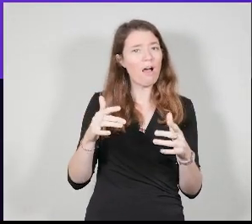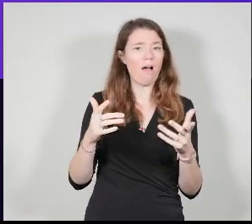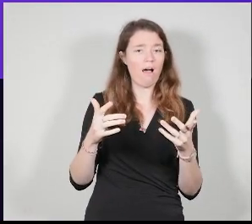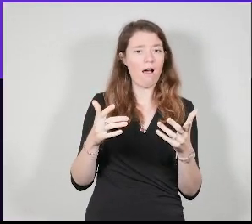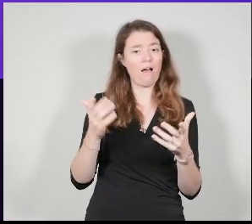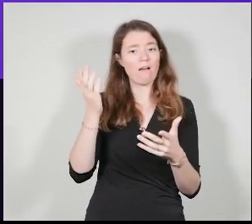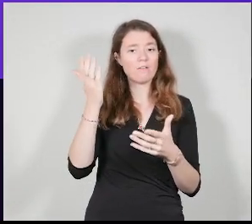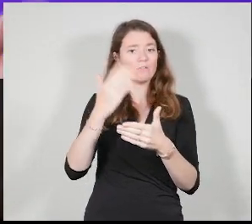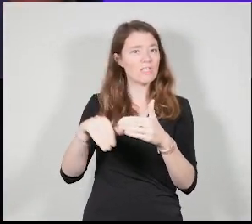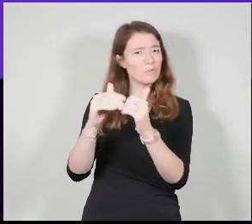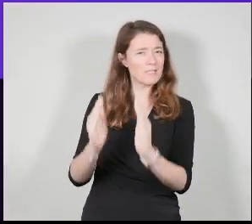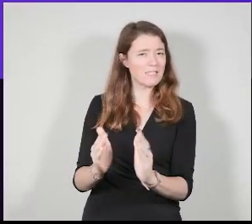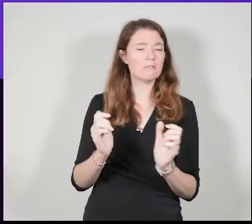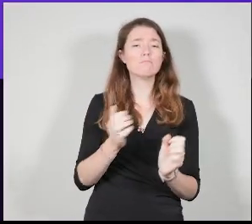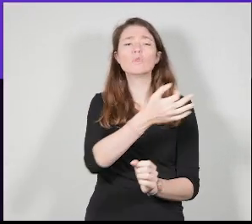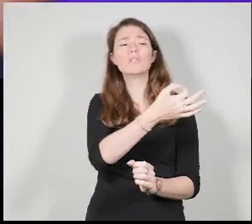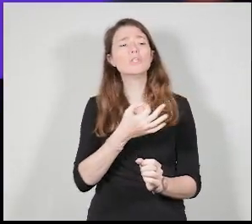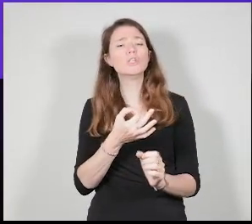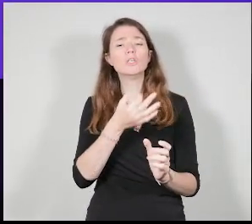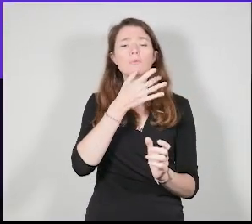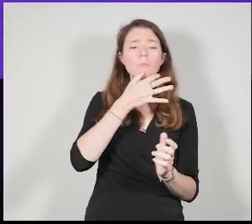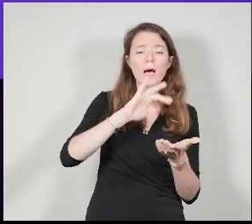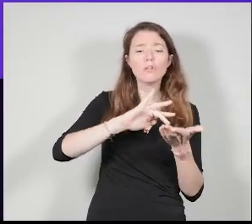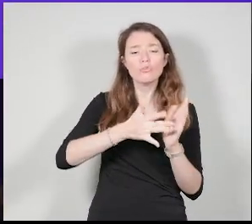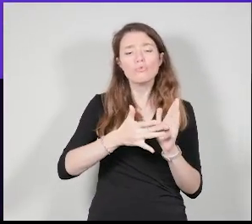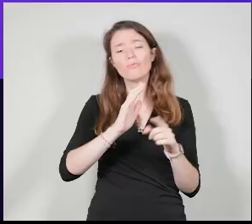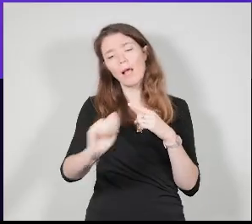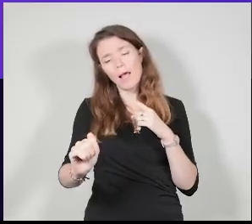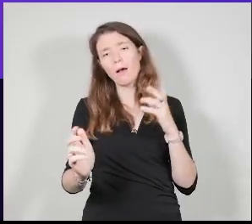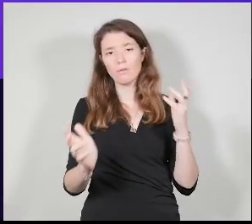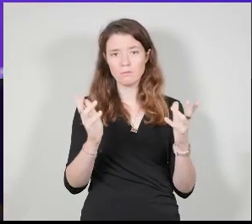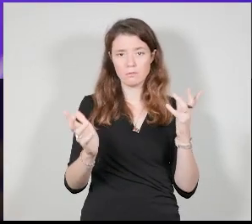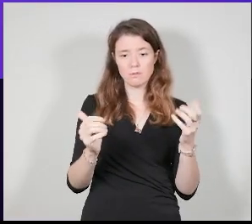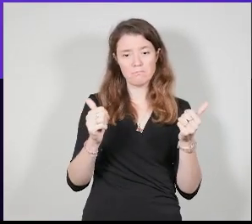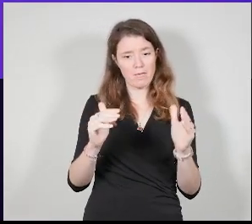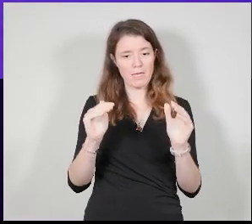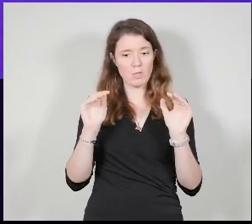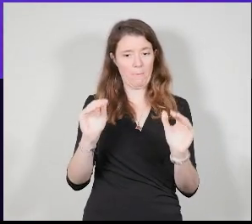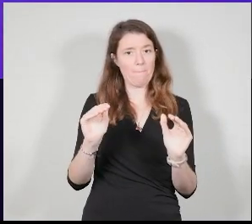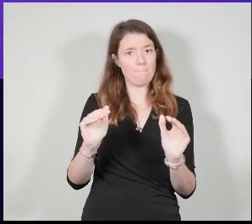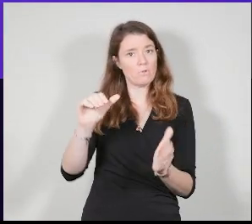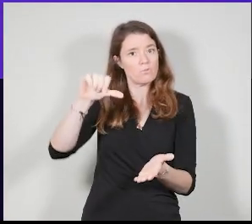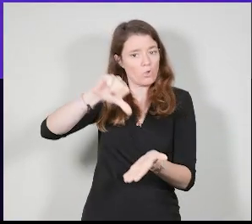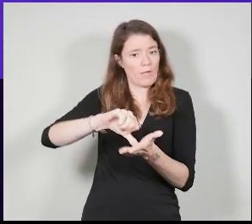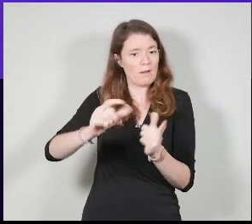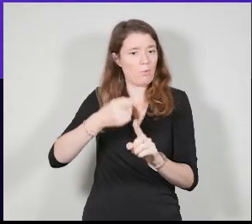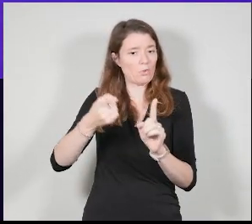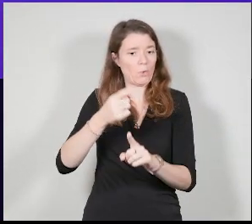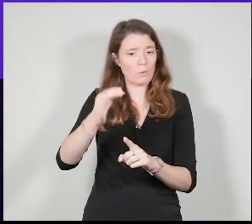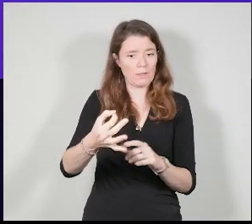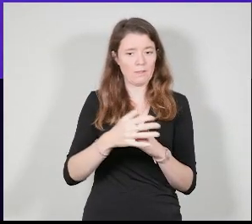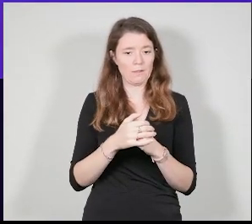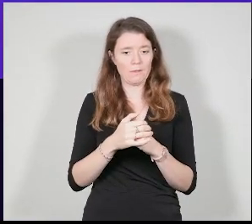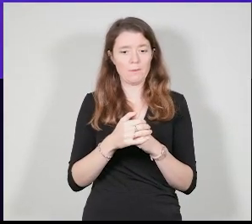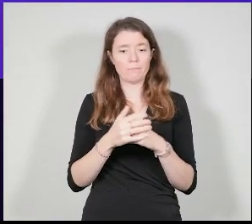domicile, vous dites, il ne va pas tout faire, il ne veut pas tout pick-upper, mais en même temps, il reste central, il reste important. Et vous dites